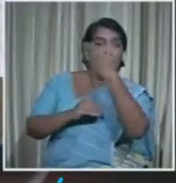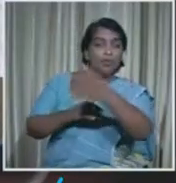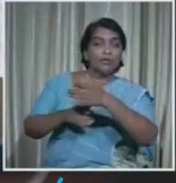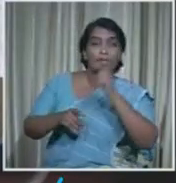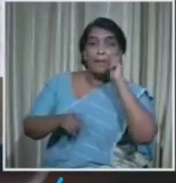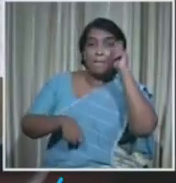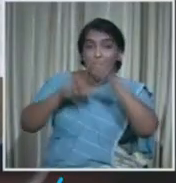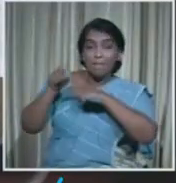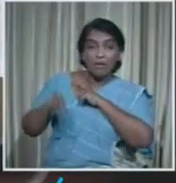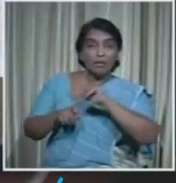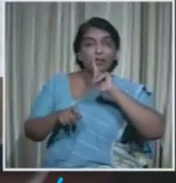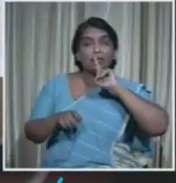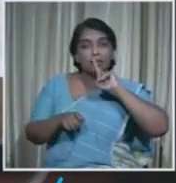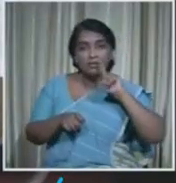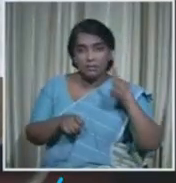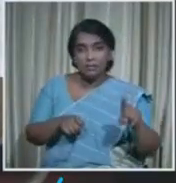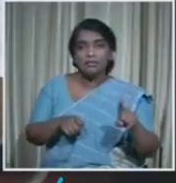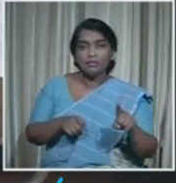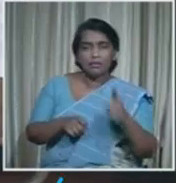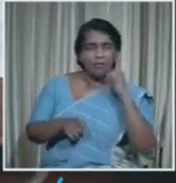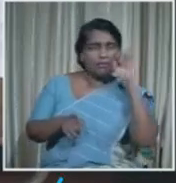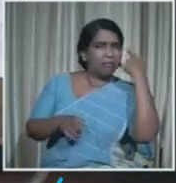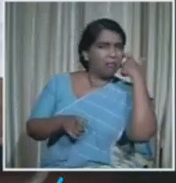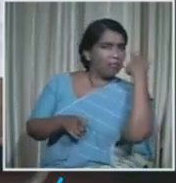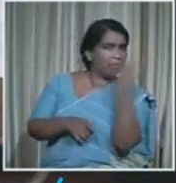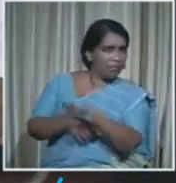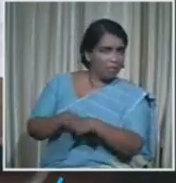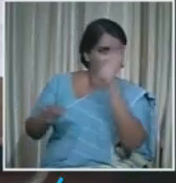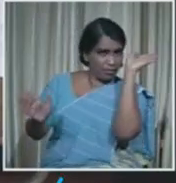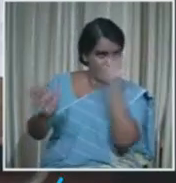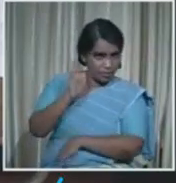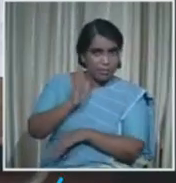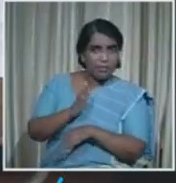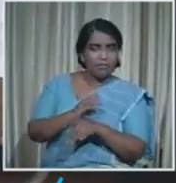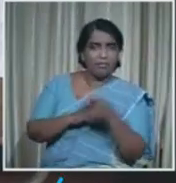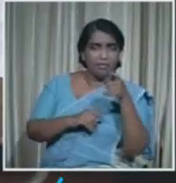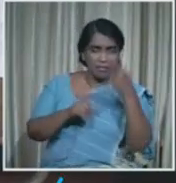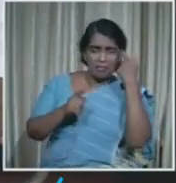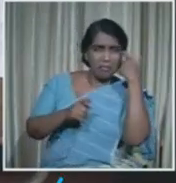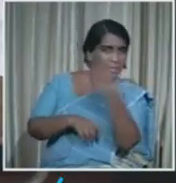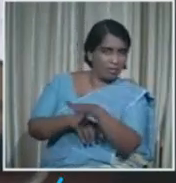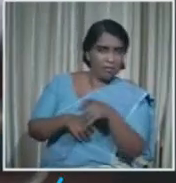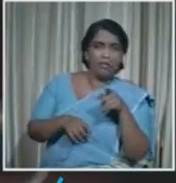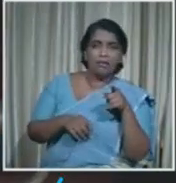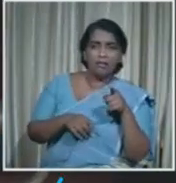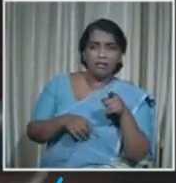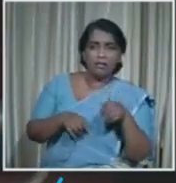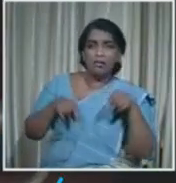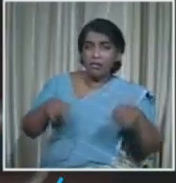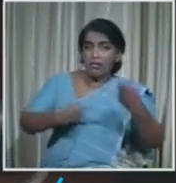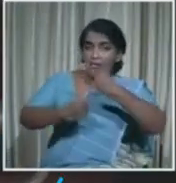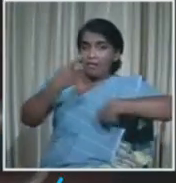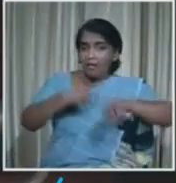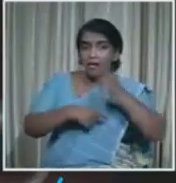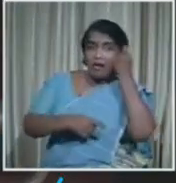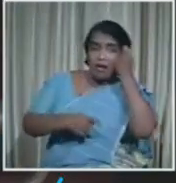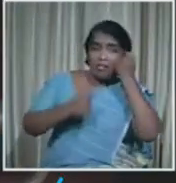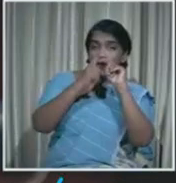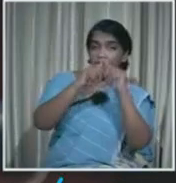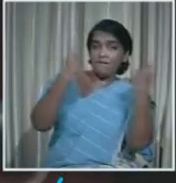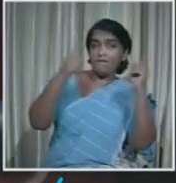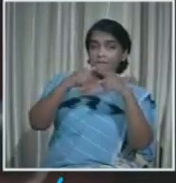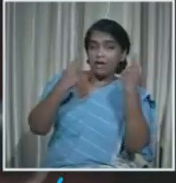මතය පයයට පෑගෙන දූලි තරම්වත් ගණන් ගන්න නැතුව මේක ඇතුලේ විවිධ යෝජනා එනවනම්